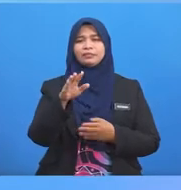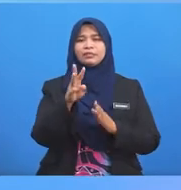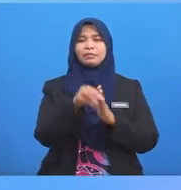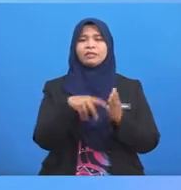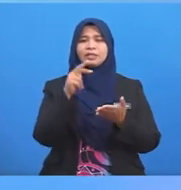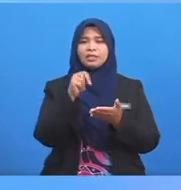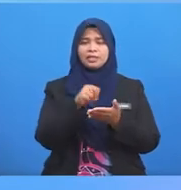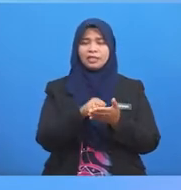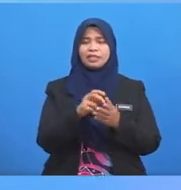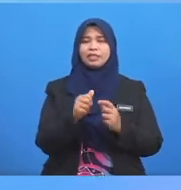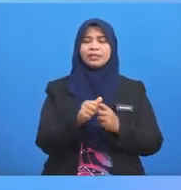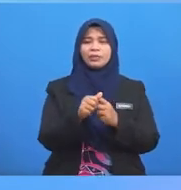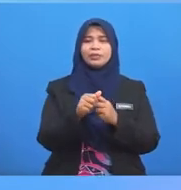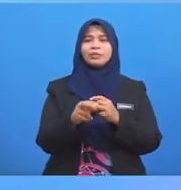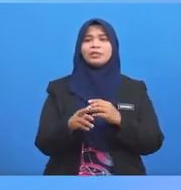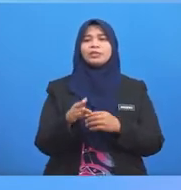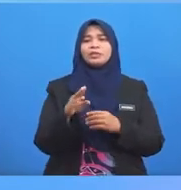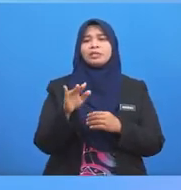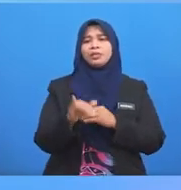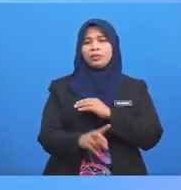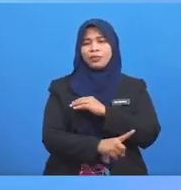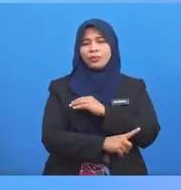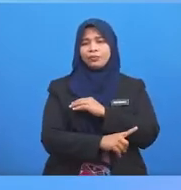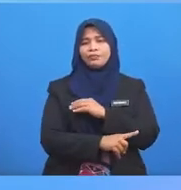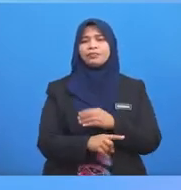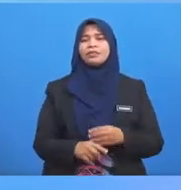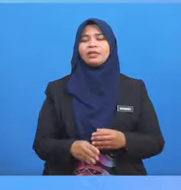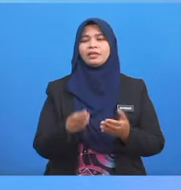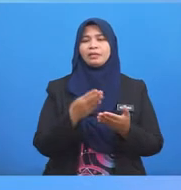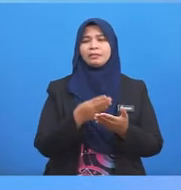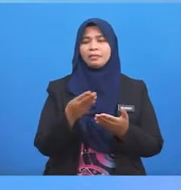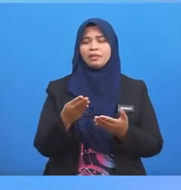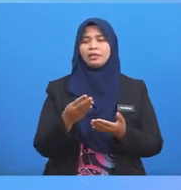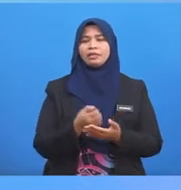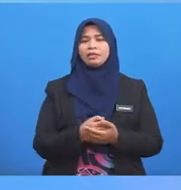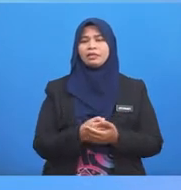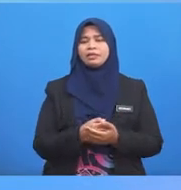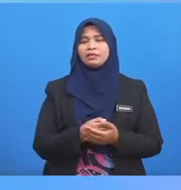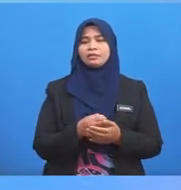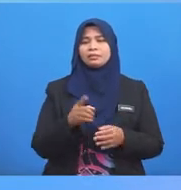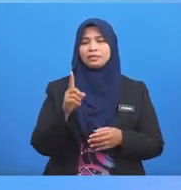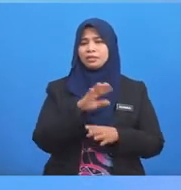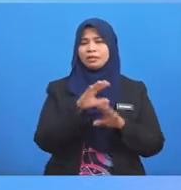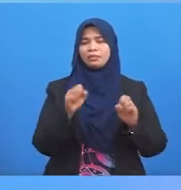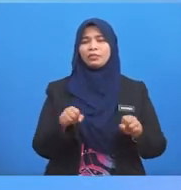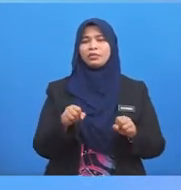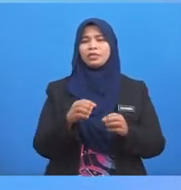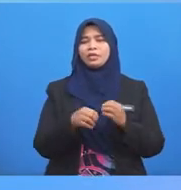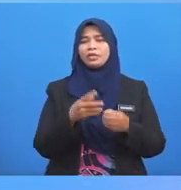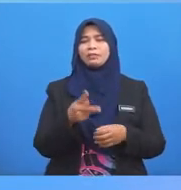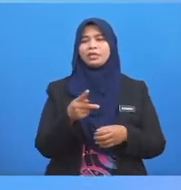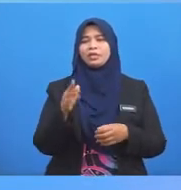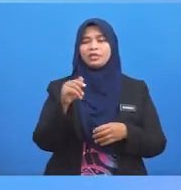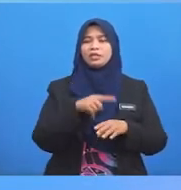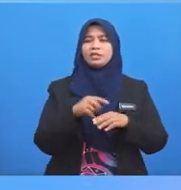bernilai menurut syarak, iaitu barang gadaian tidak boleh terdiri daripada perkara-perkara yang